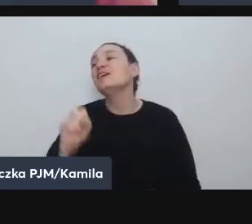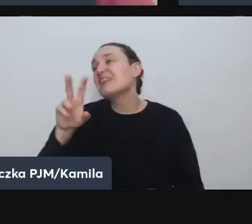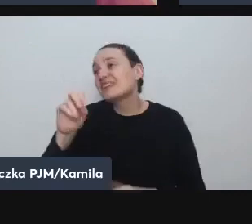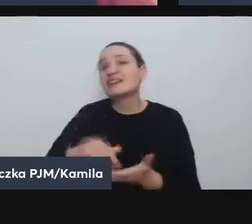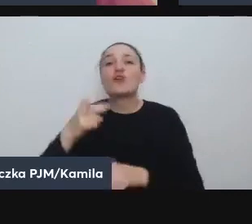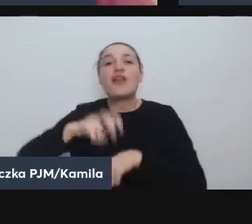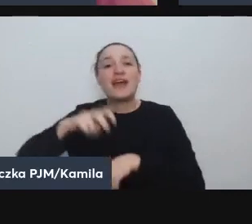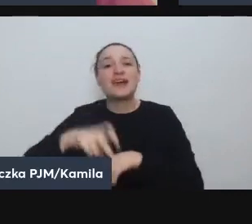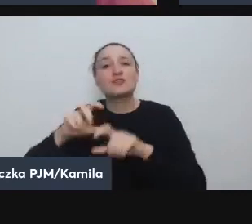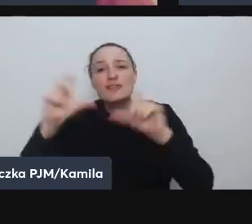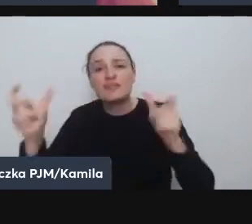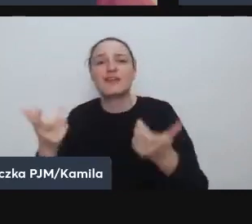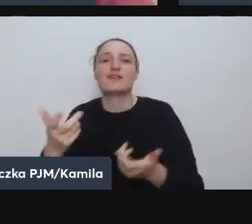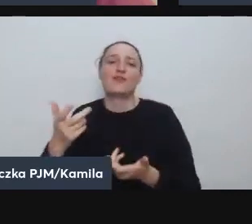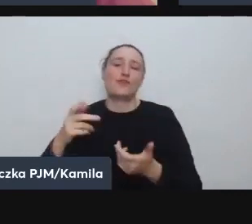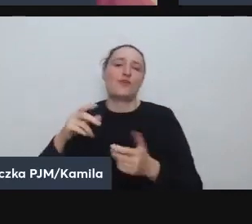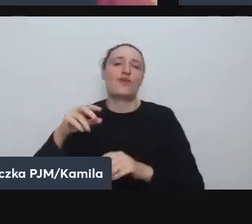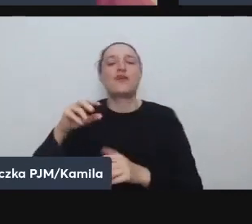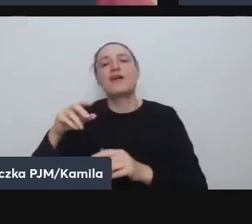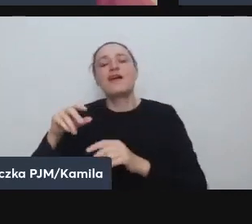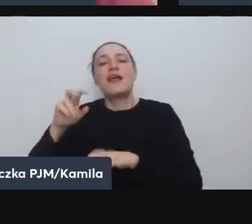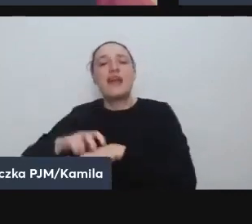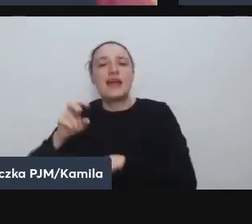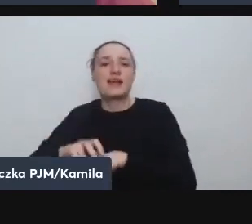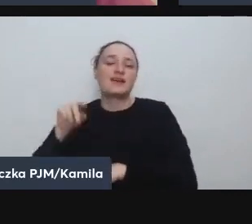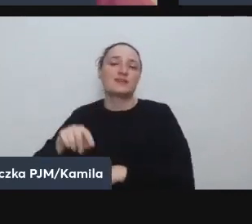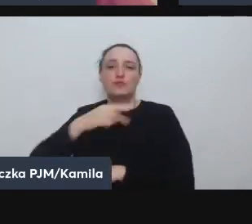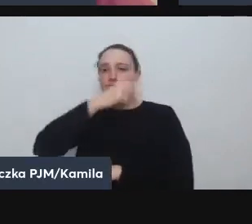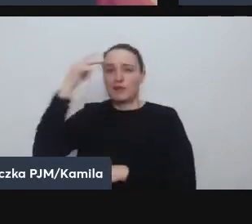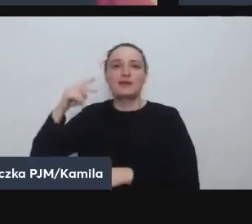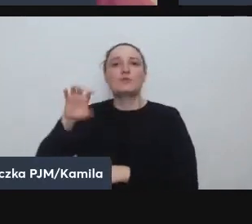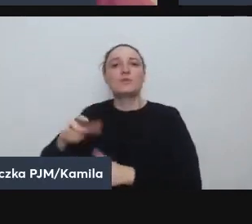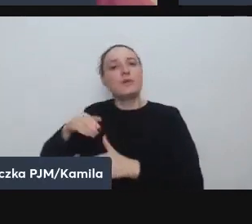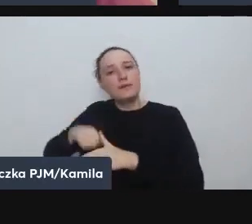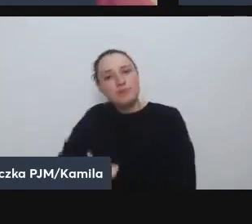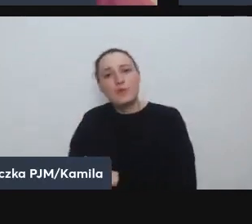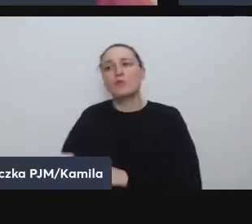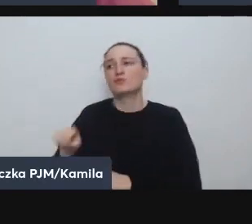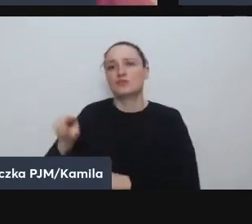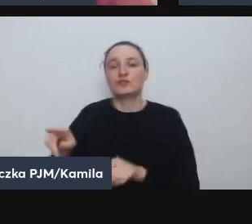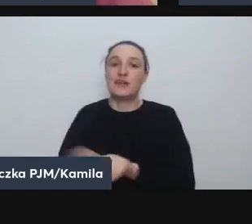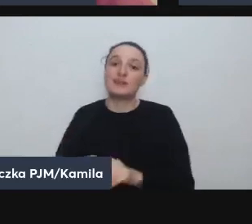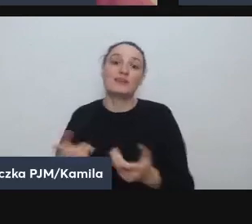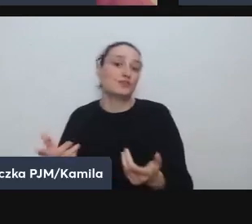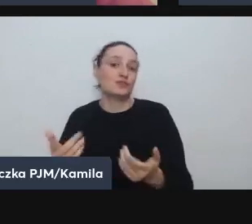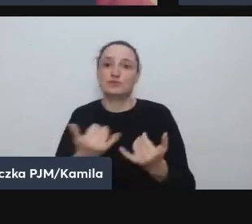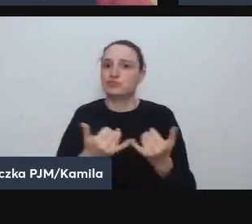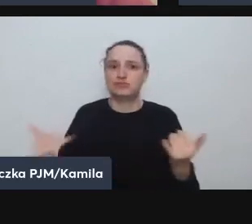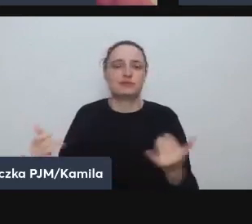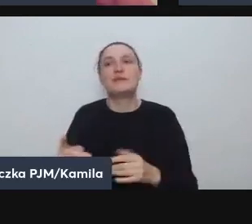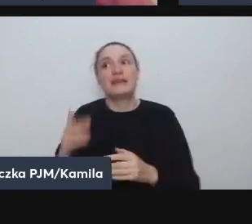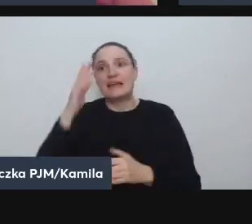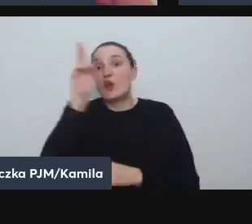i położną, a farmaceuty, czasami rodzice mają jakieś takie zawody też ciekawe, chociaż to i też ryzykownie, bo nie wiadomo co powiedzą tak dokładnie,